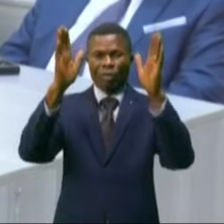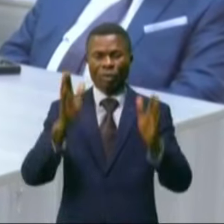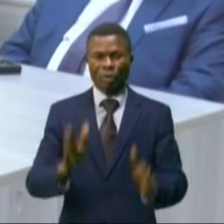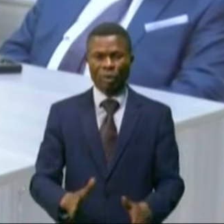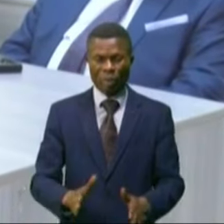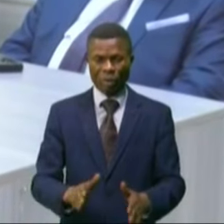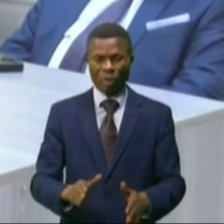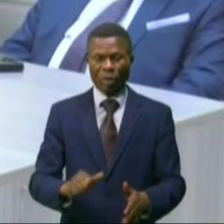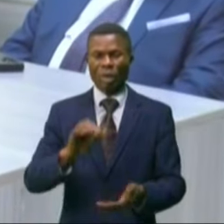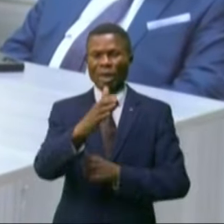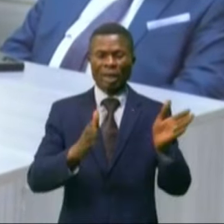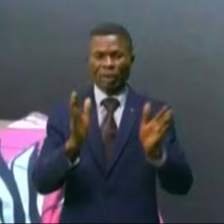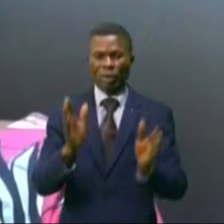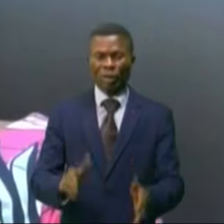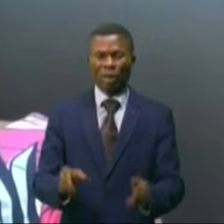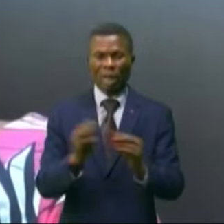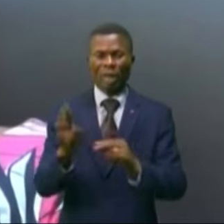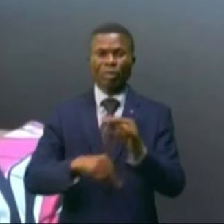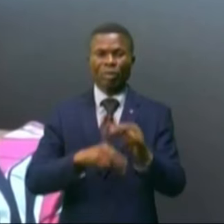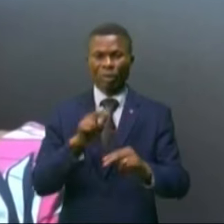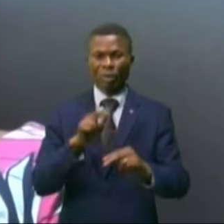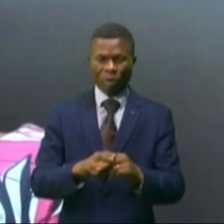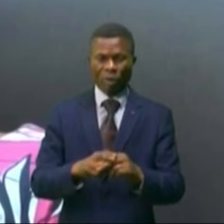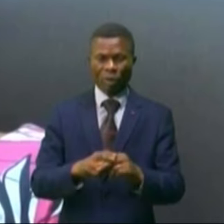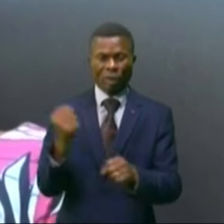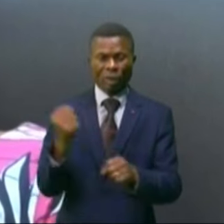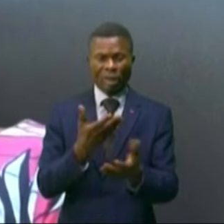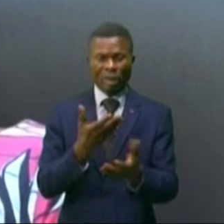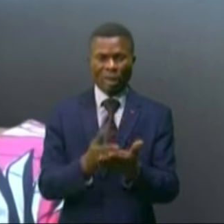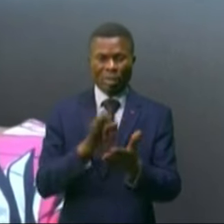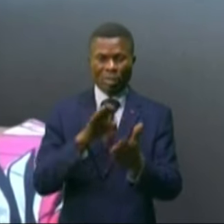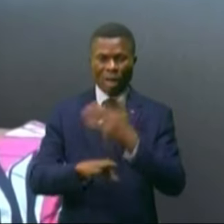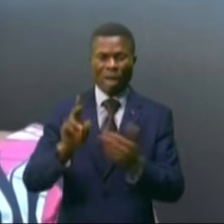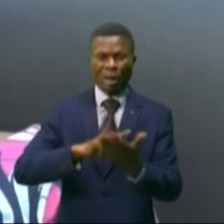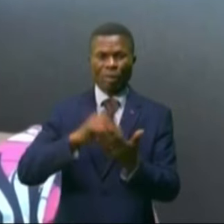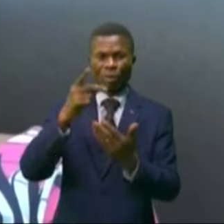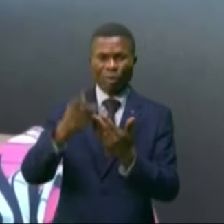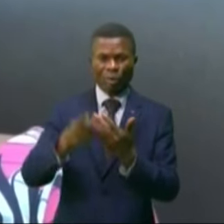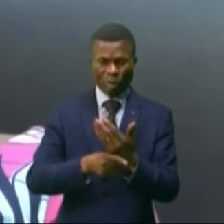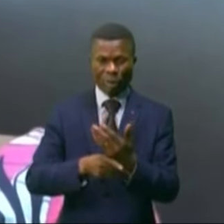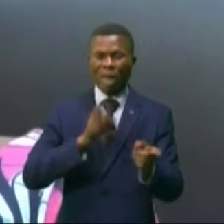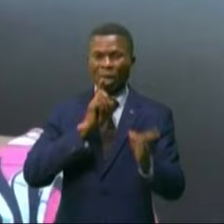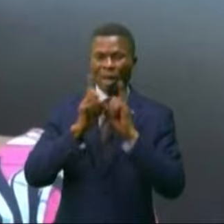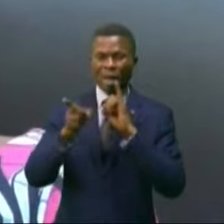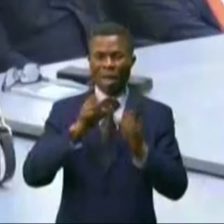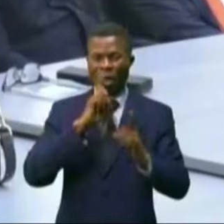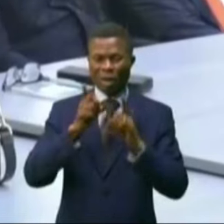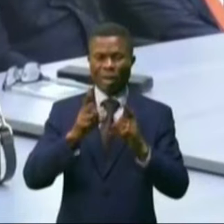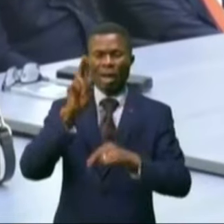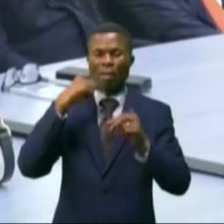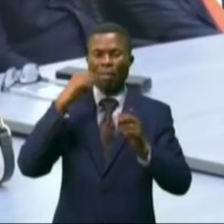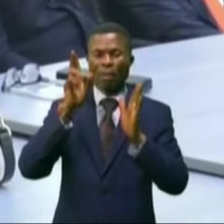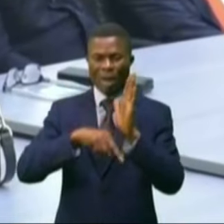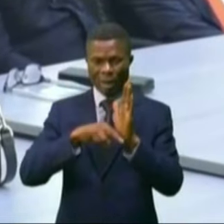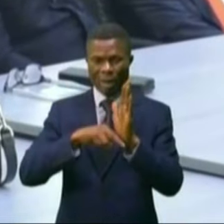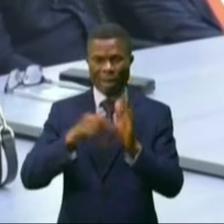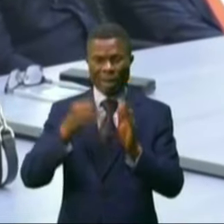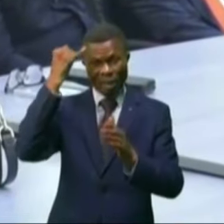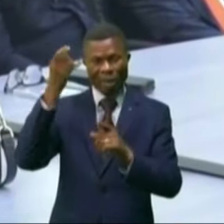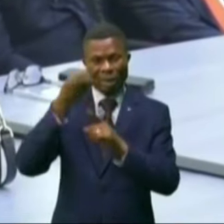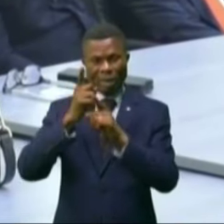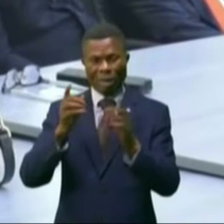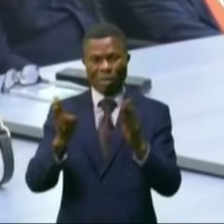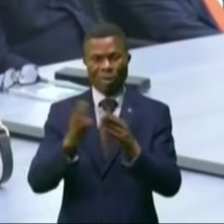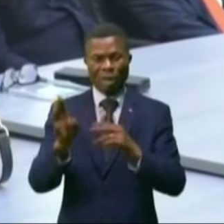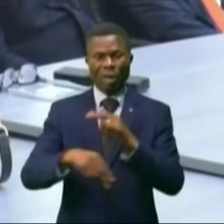la questeur de l'Assemblée nationale, cette opération s'inscrit dans le cadre de la diplomatie parlementaire initiée par le bureau de l'Assemblée